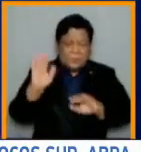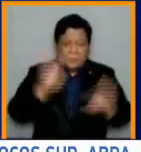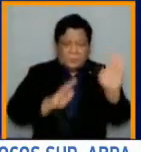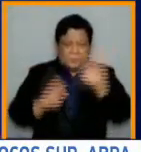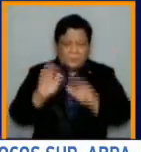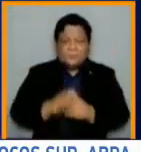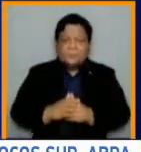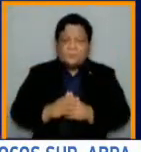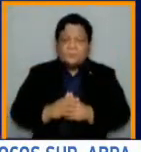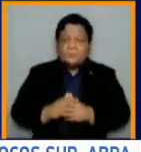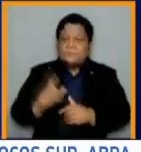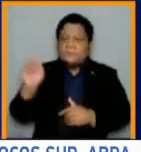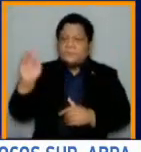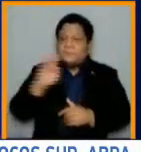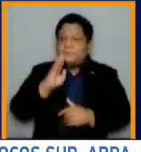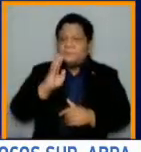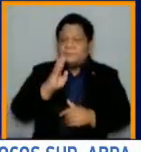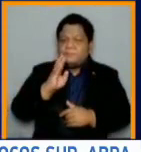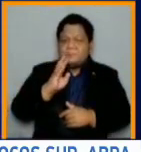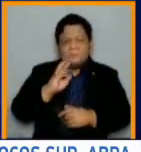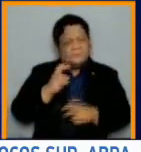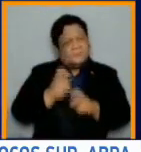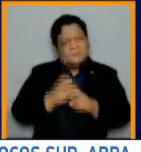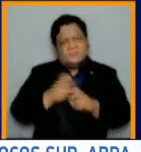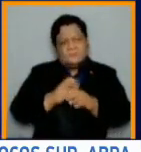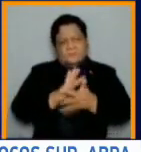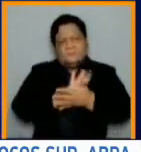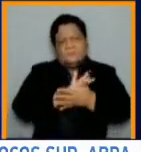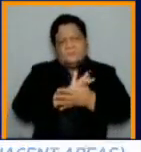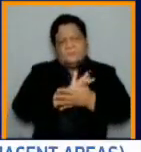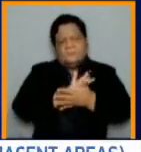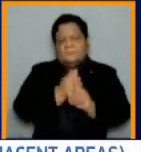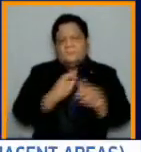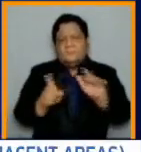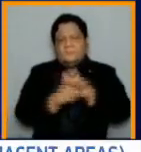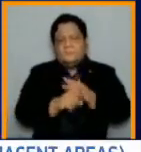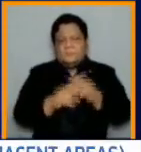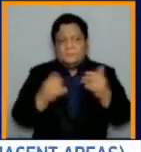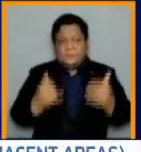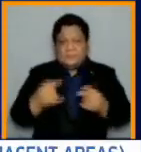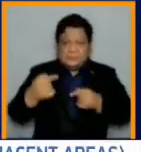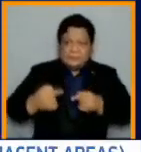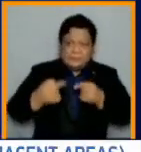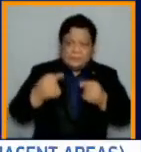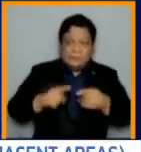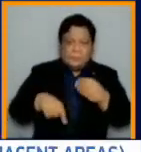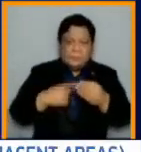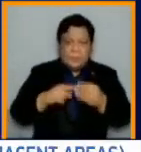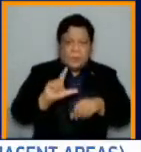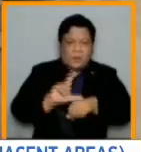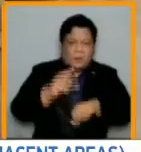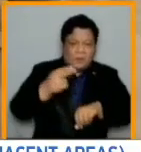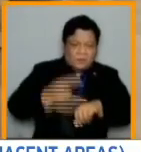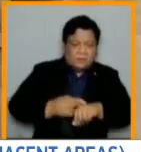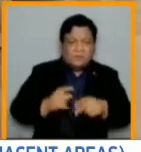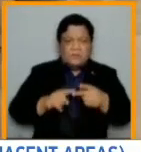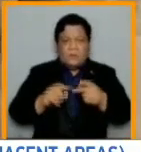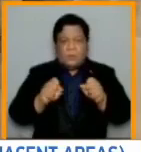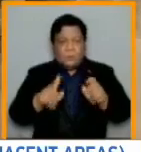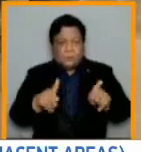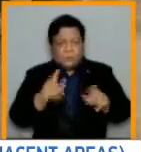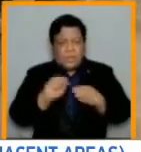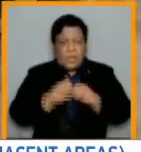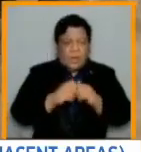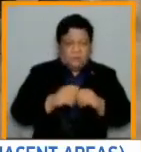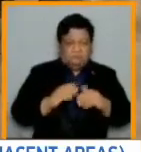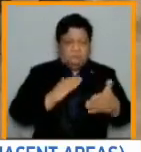ng pandemic. And here you are banning livelihood opportunities ng ating mga kababayan. Hindi lang